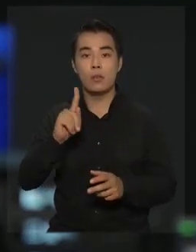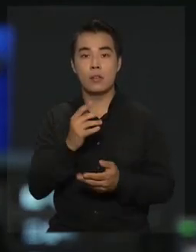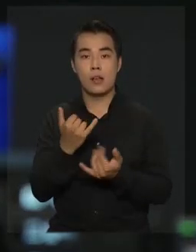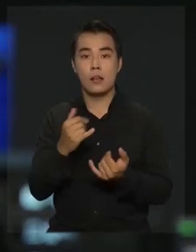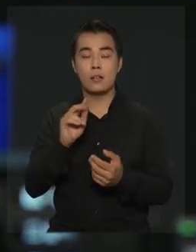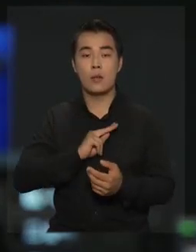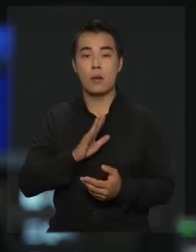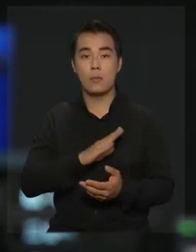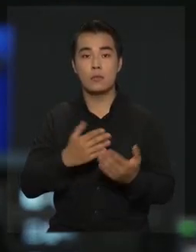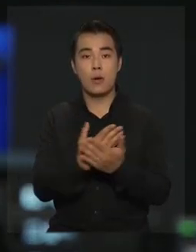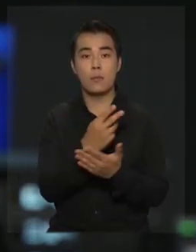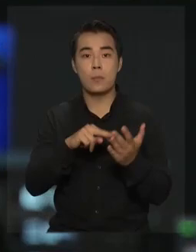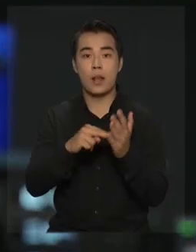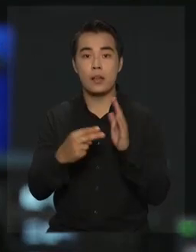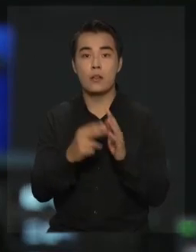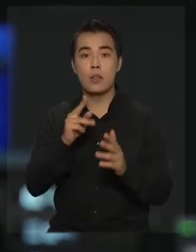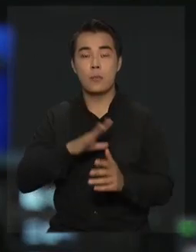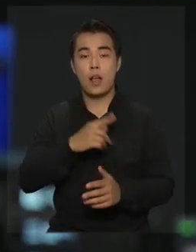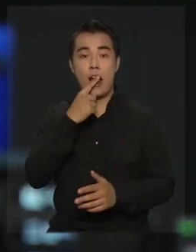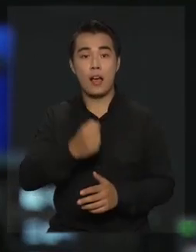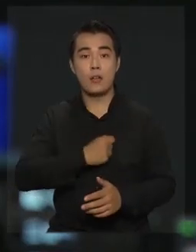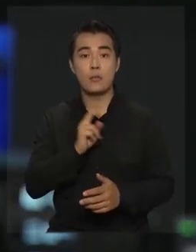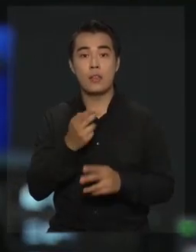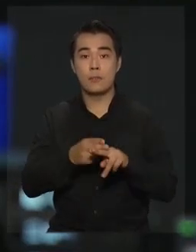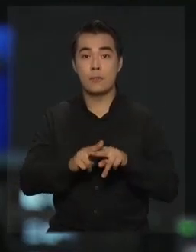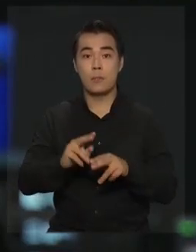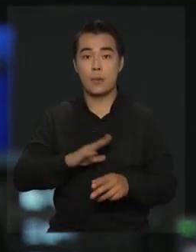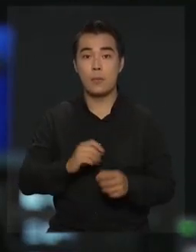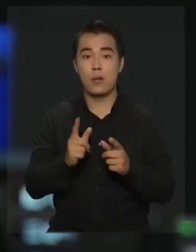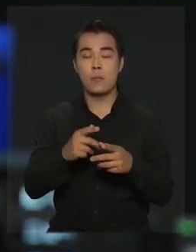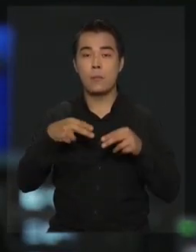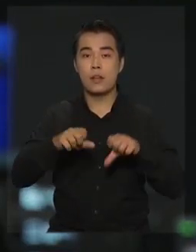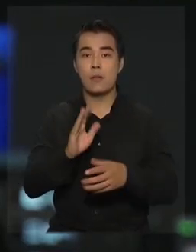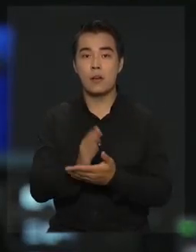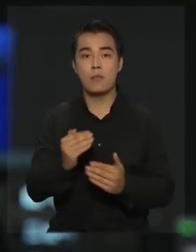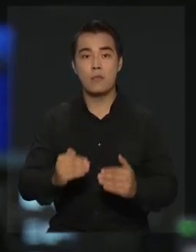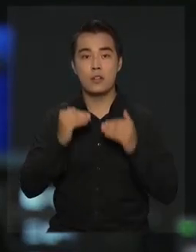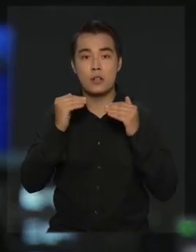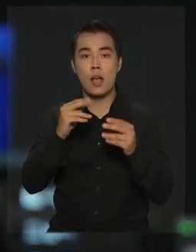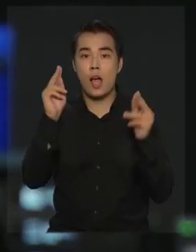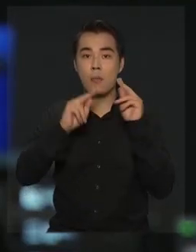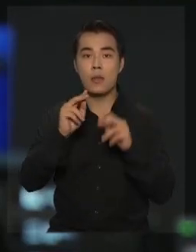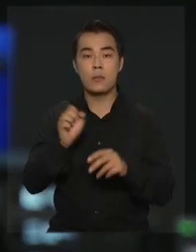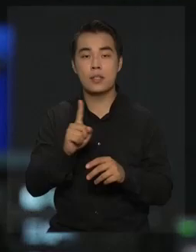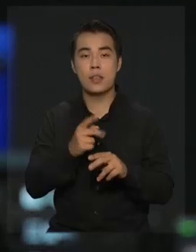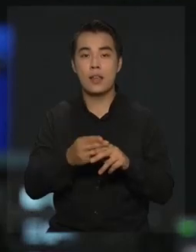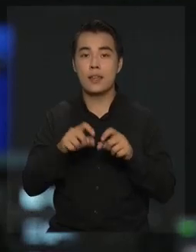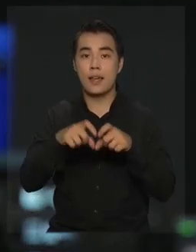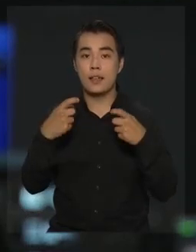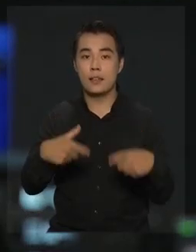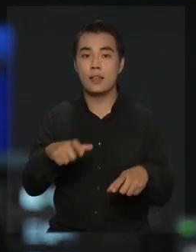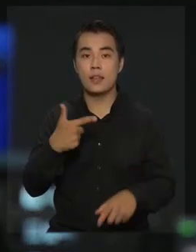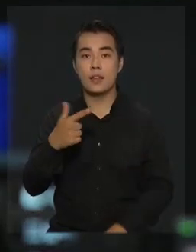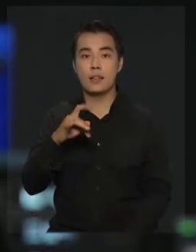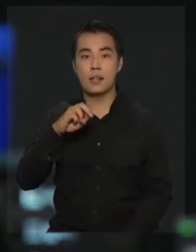страны реализовали новый проект. Теперь отслужившие срочники имеют право на получение высшего образования без сдачи ЕНТ и по гранту, то